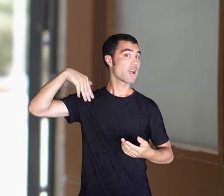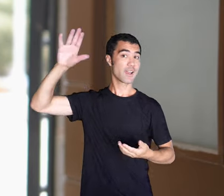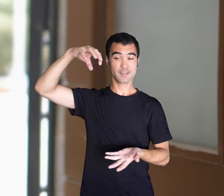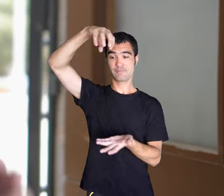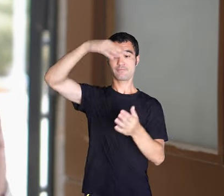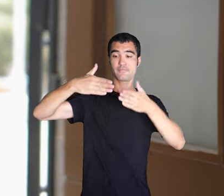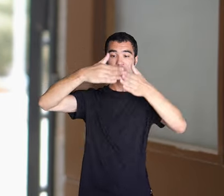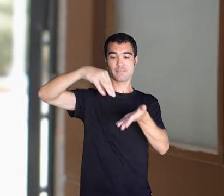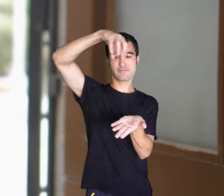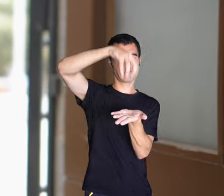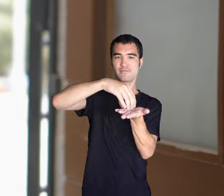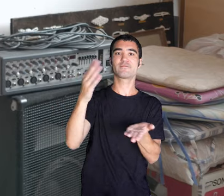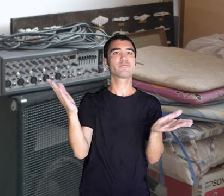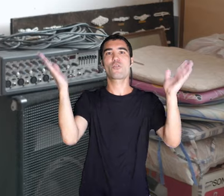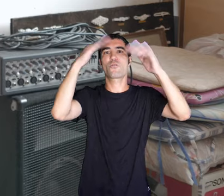barques no duen caseta com ara.